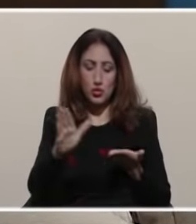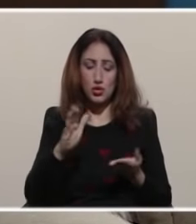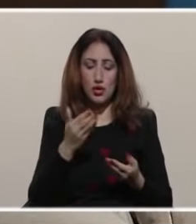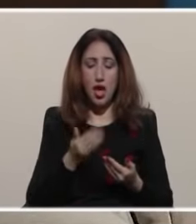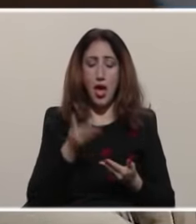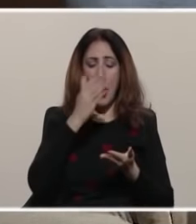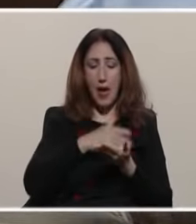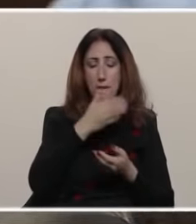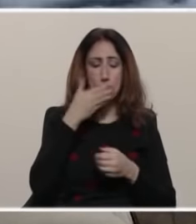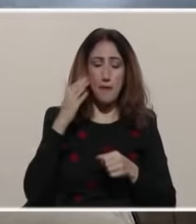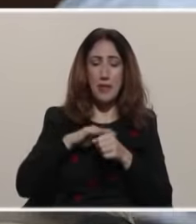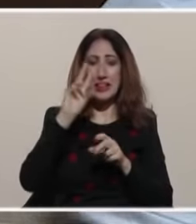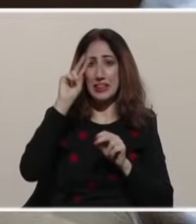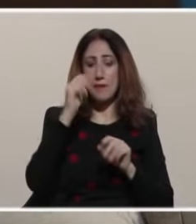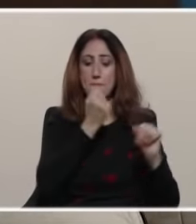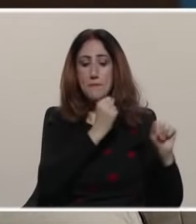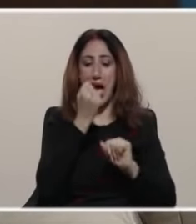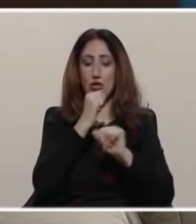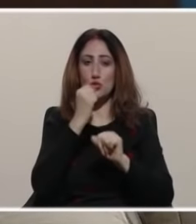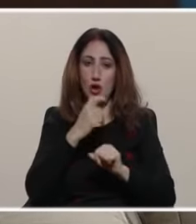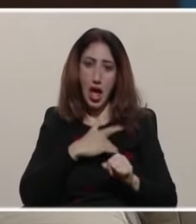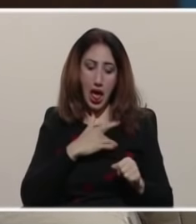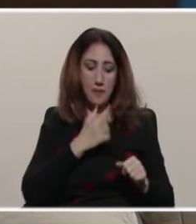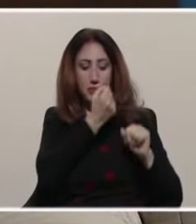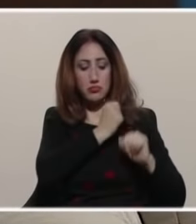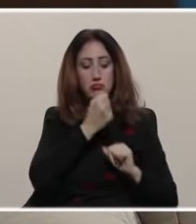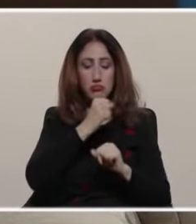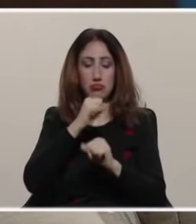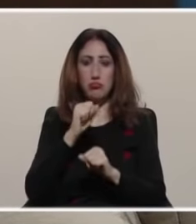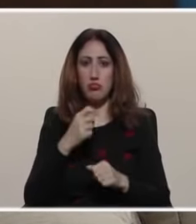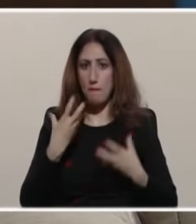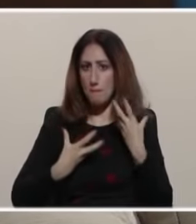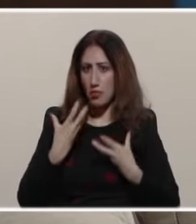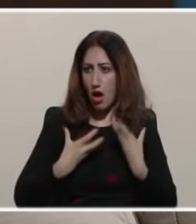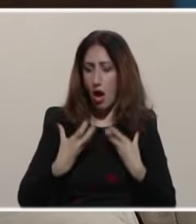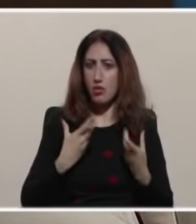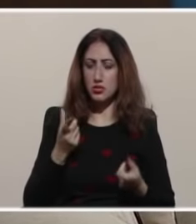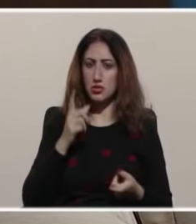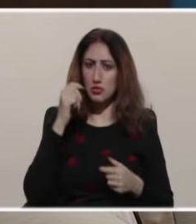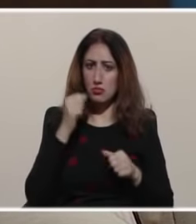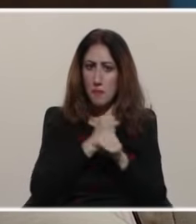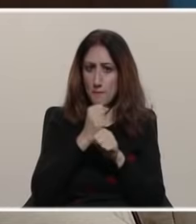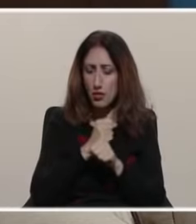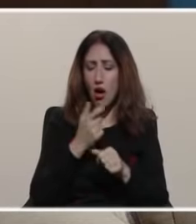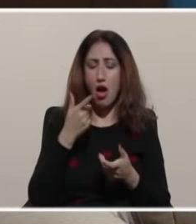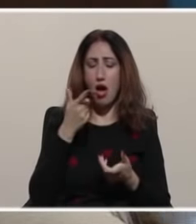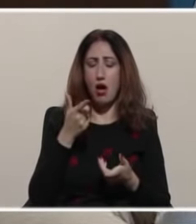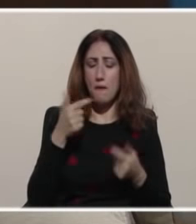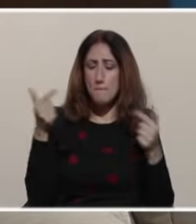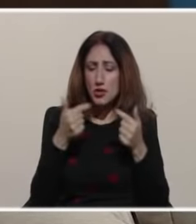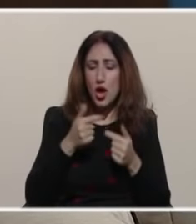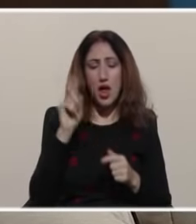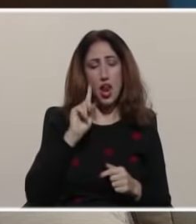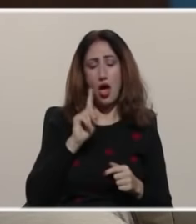رمضان هات مكنسة ألماني ادخل قلبك، نظف قلبك من الغل والحقد والحسد، ما انت لو